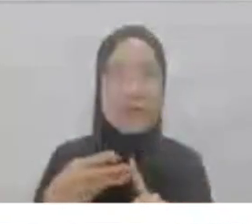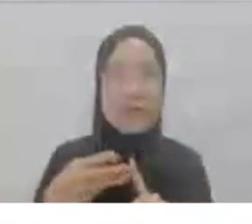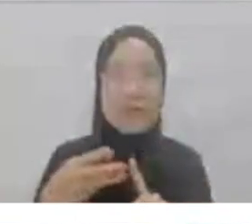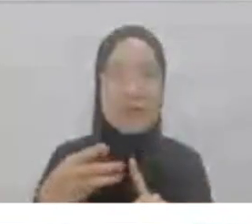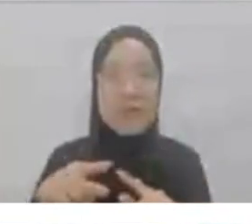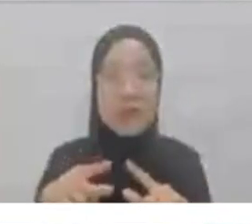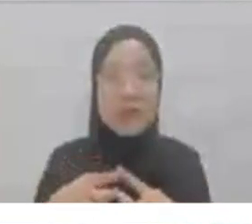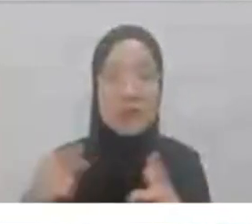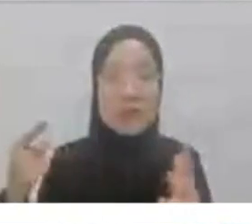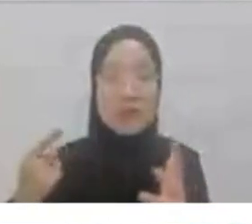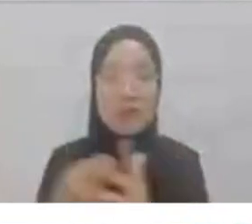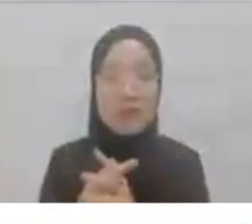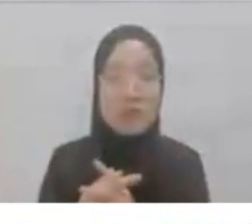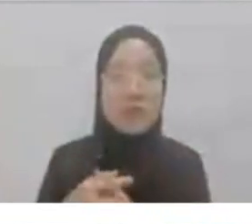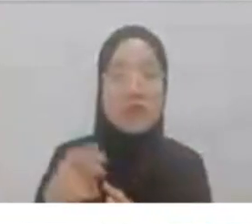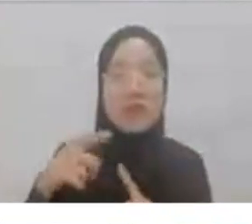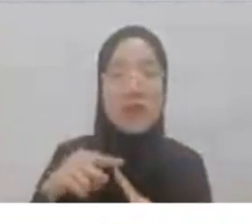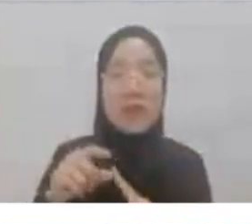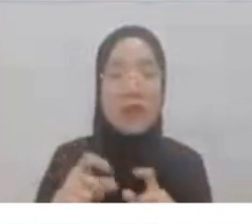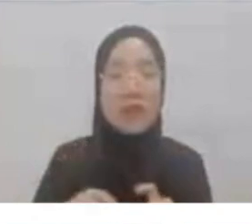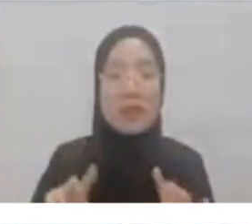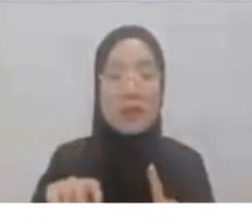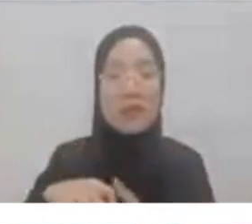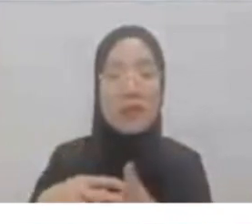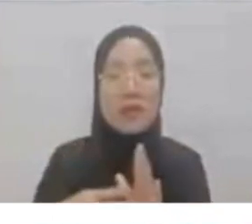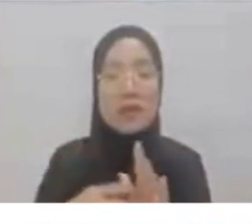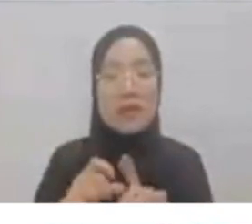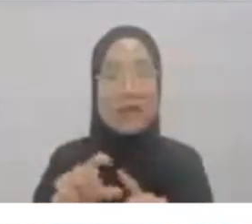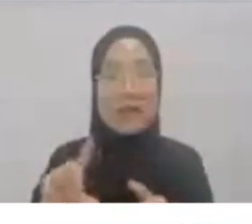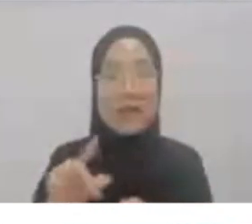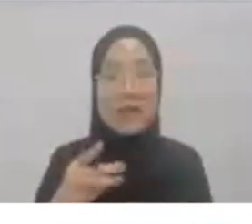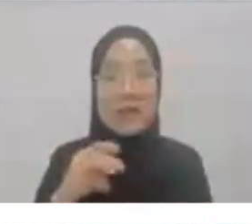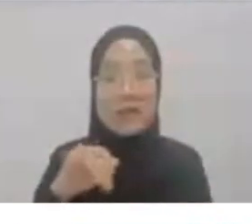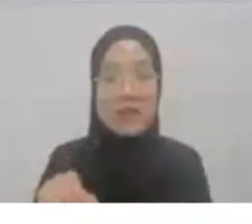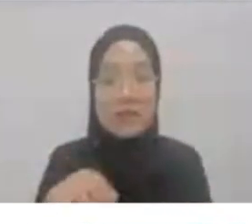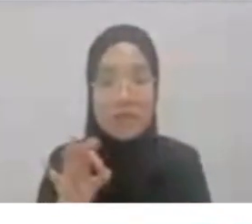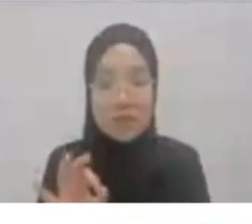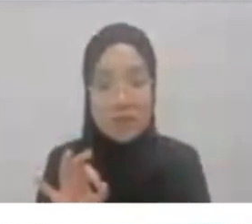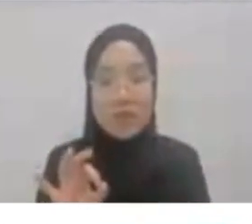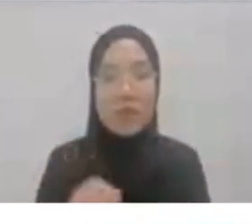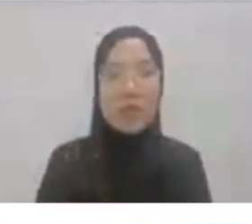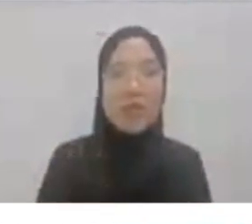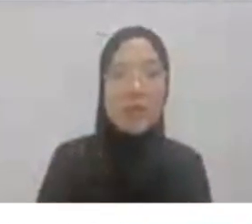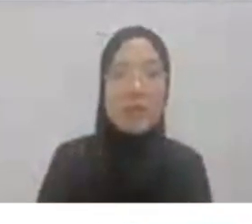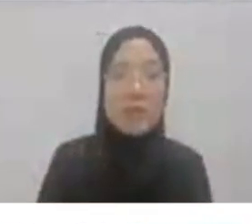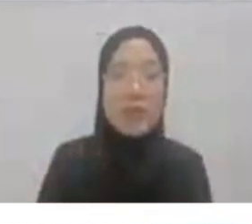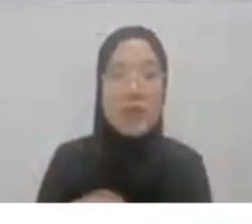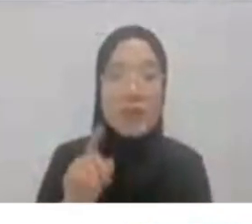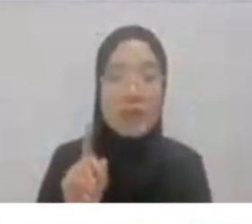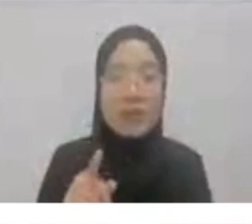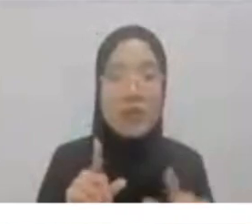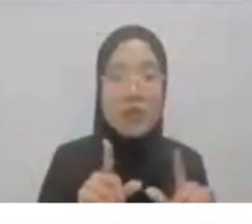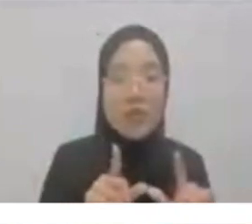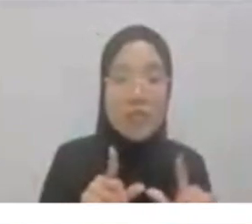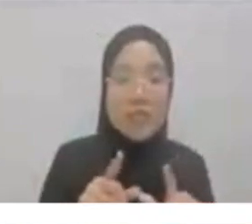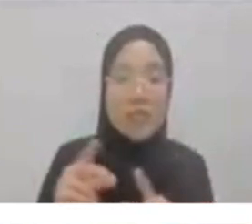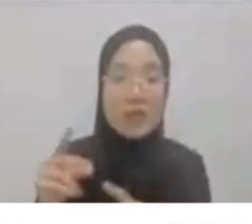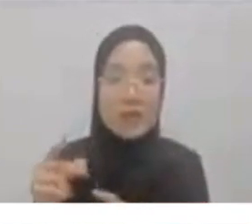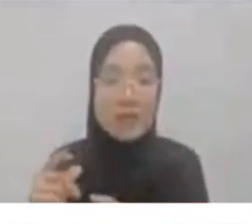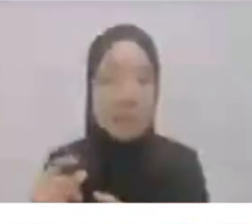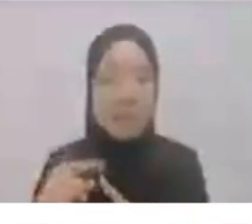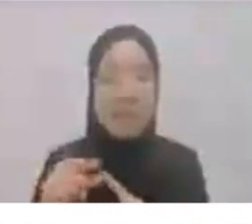kecamat ukaningsih dan ram dan di TP 9 Desa Kendalsari Kecamatan Petarukan